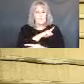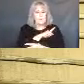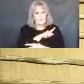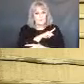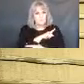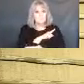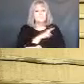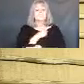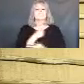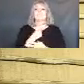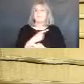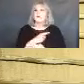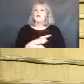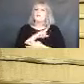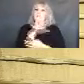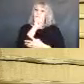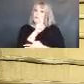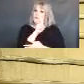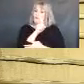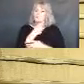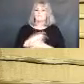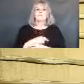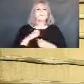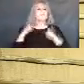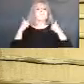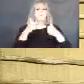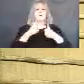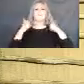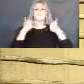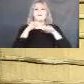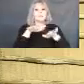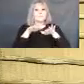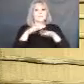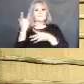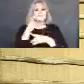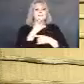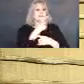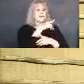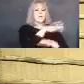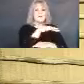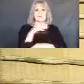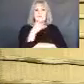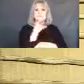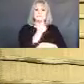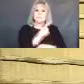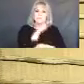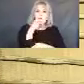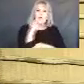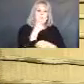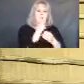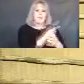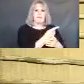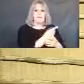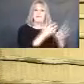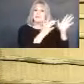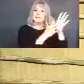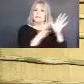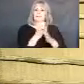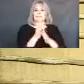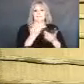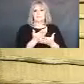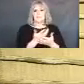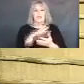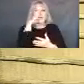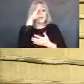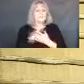Baie mense in Jesus' tyd het hulle kinders Jesus genoem, want hulle het geglo, die tydperk wat Daniel voorspel het, die min of meer 500